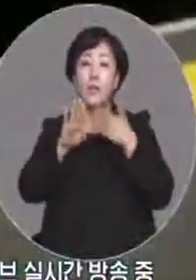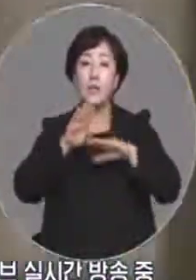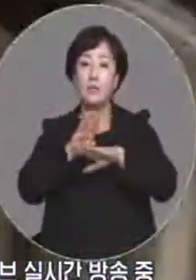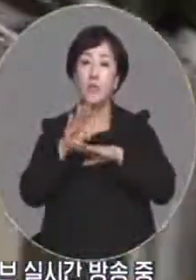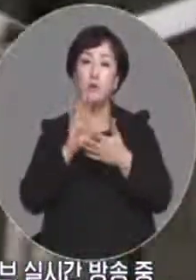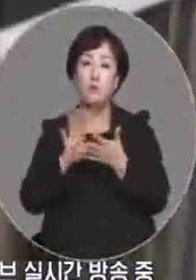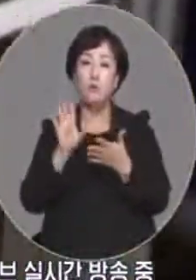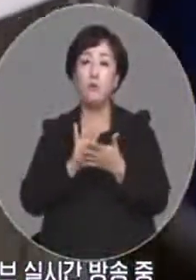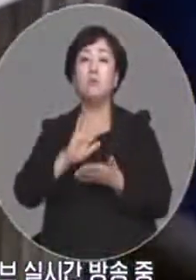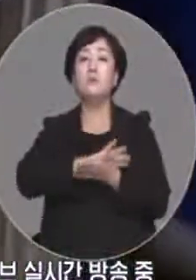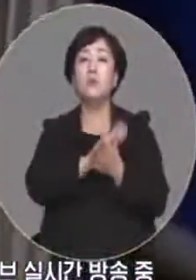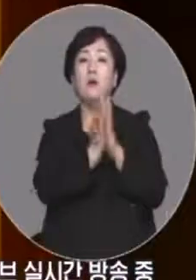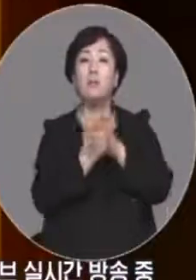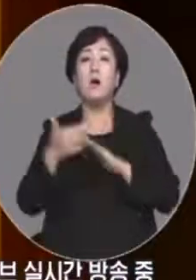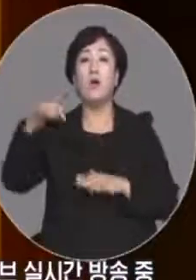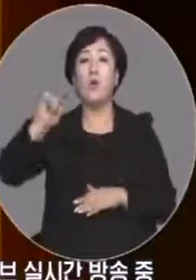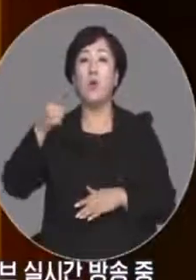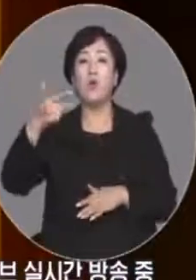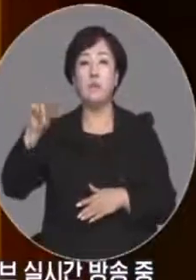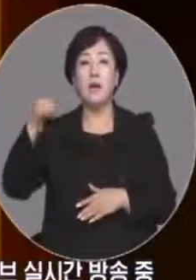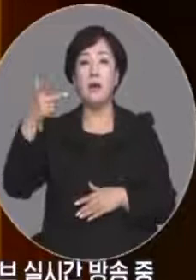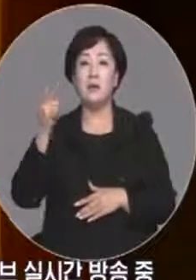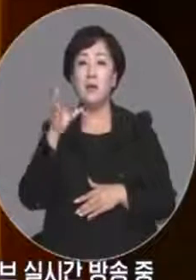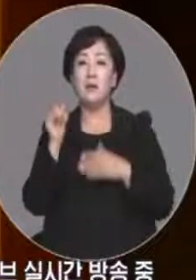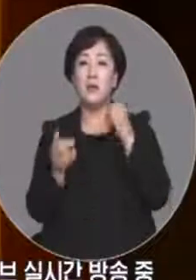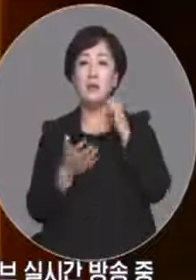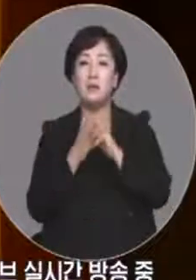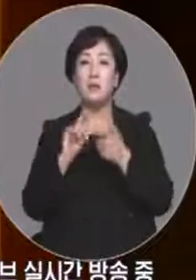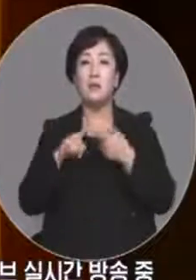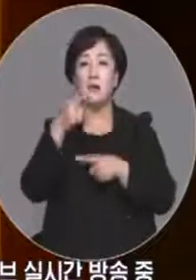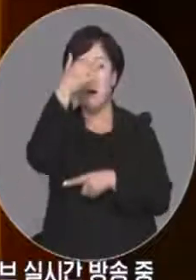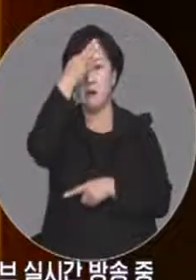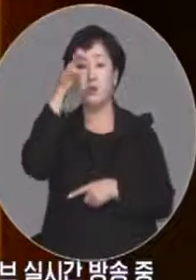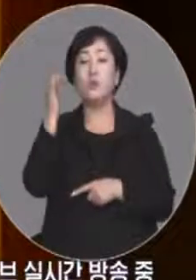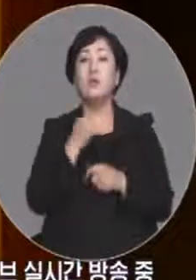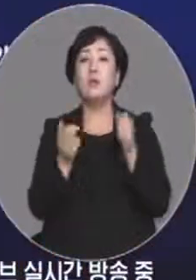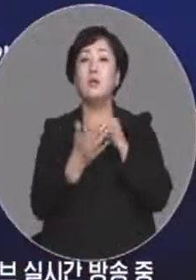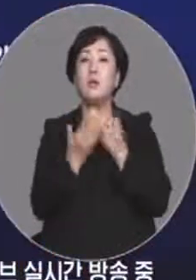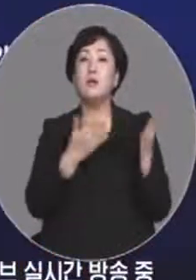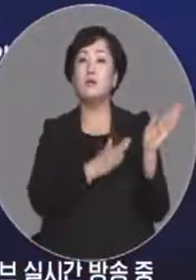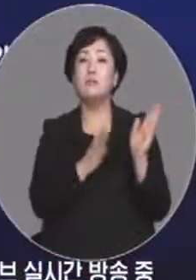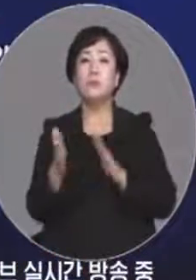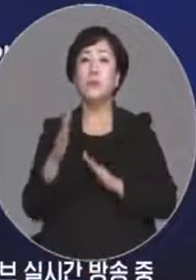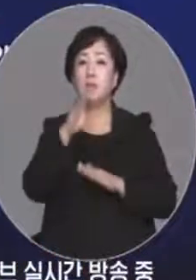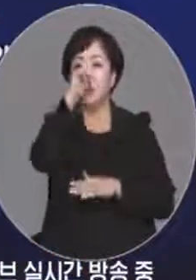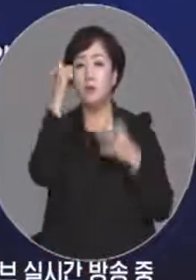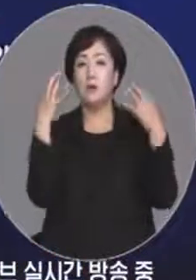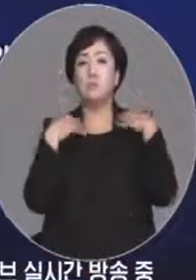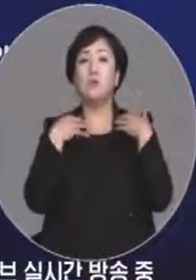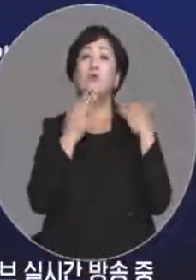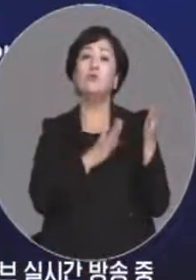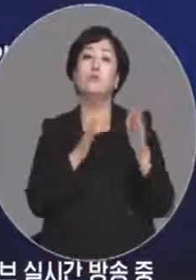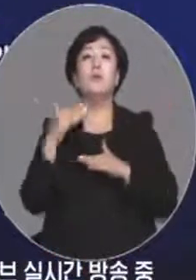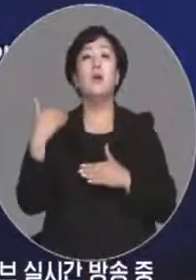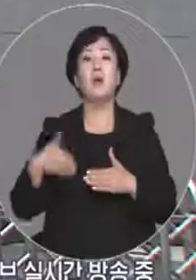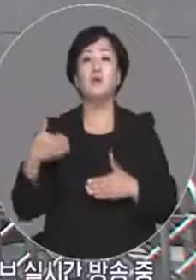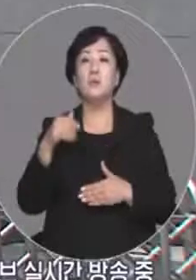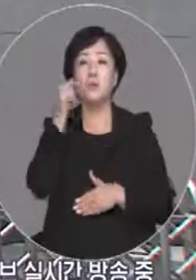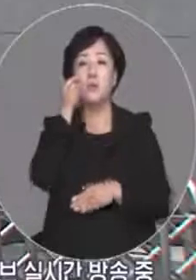부품 전환과 고자장 자석 원천 기술 개발 등 굵직한 신규 사업이 정부 안에서부터 고비를